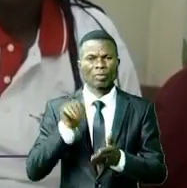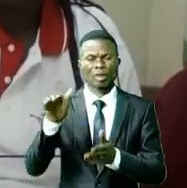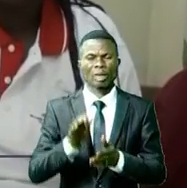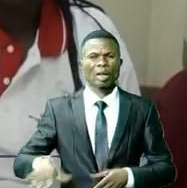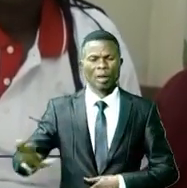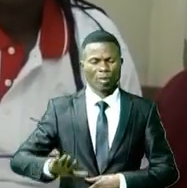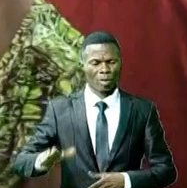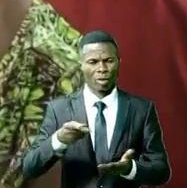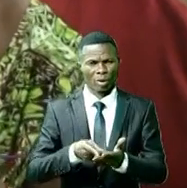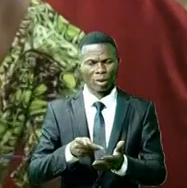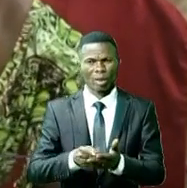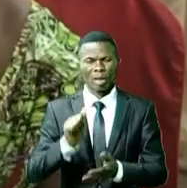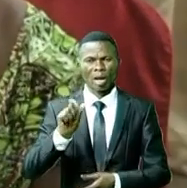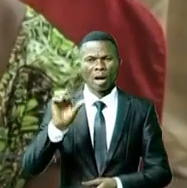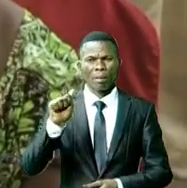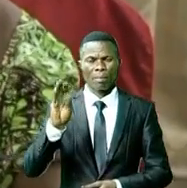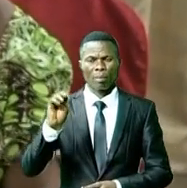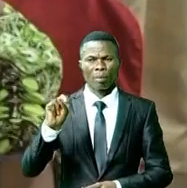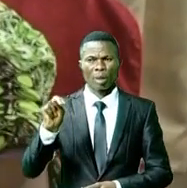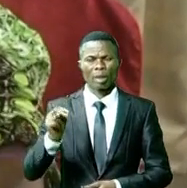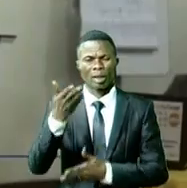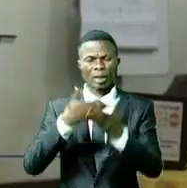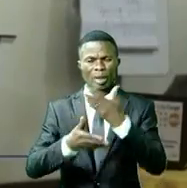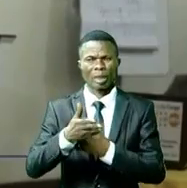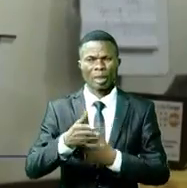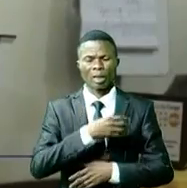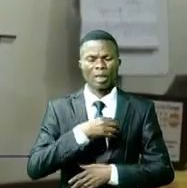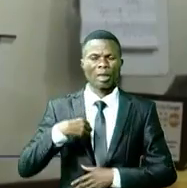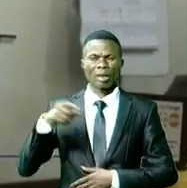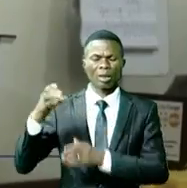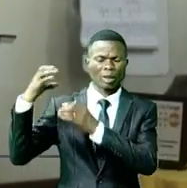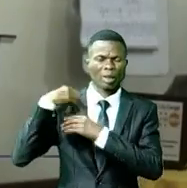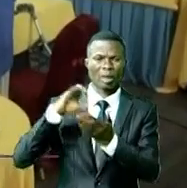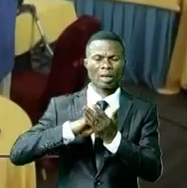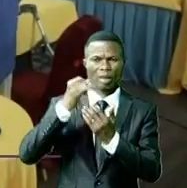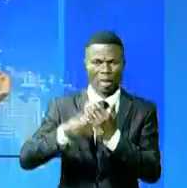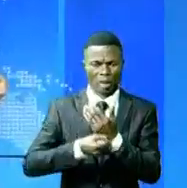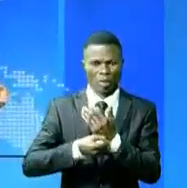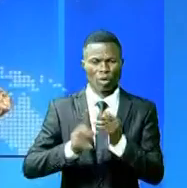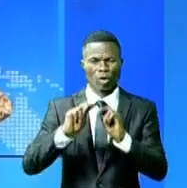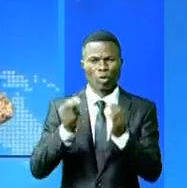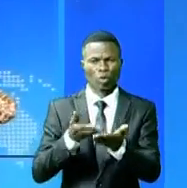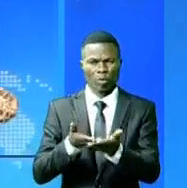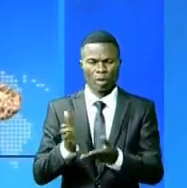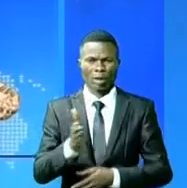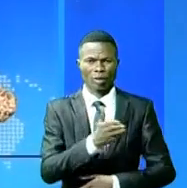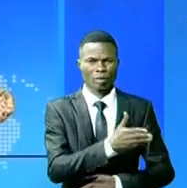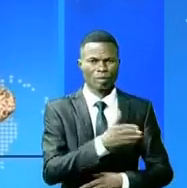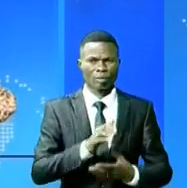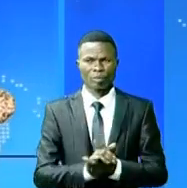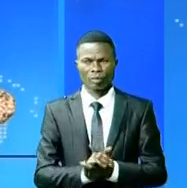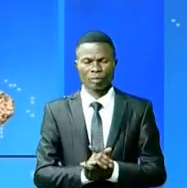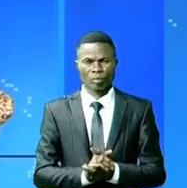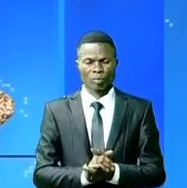du CBN, Amadou Cissé, a été représenté par Idriss Imbora, chargé de programme de cette organisation.